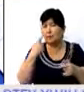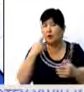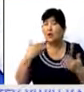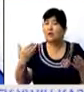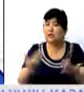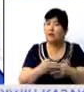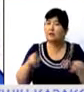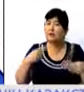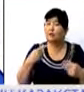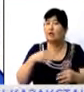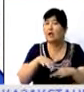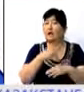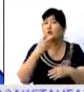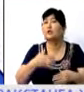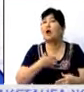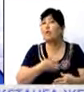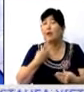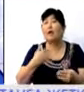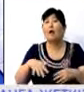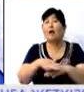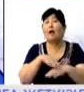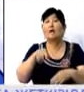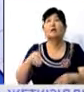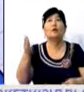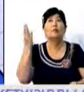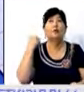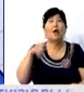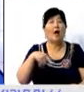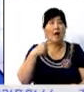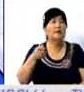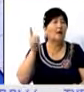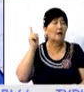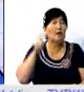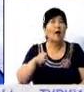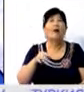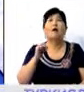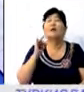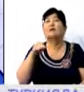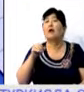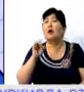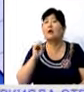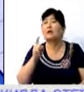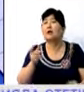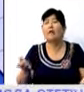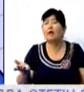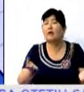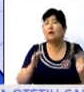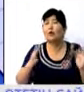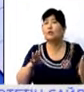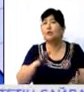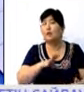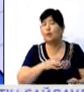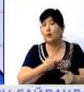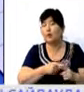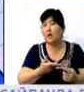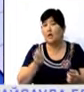маңызды. Мысалы Қышқаланың халқының өзі мысалға бұның айтады былай, ал тарихын, қандай құрылыстар болғанын